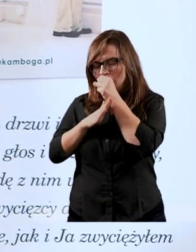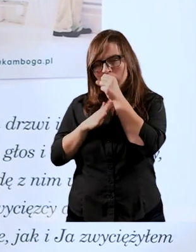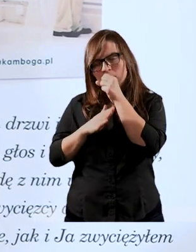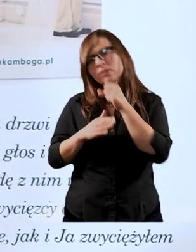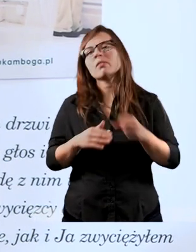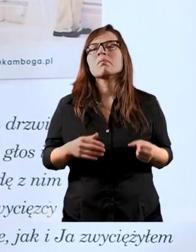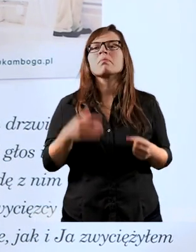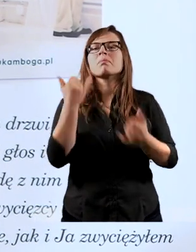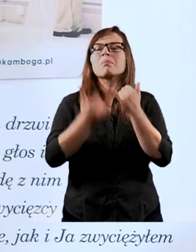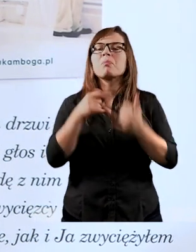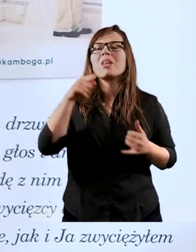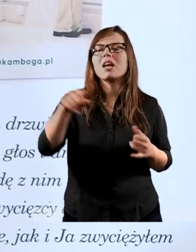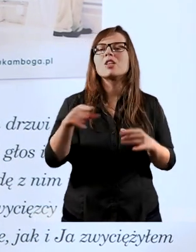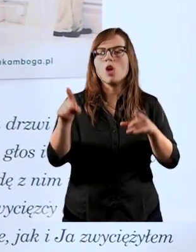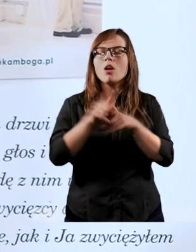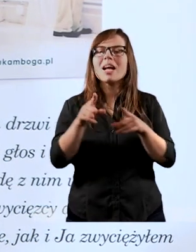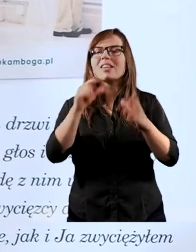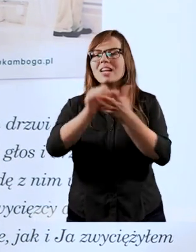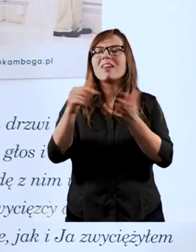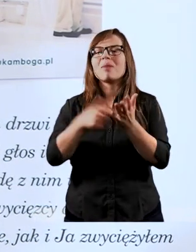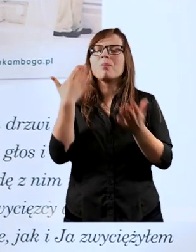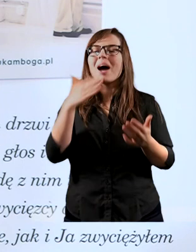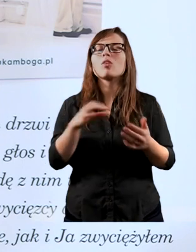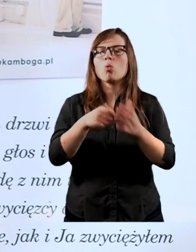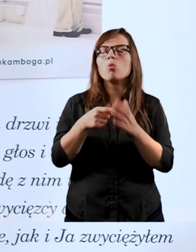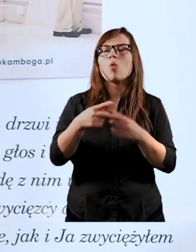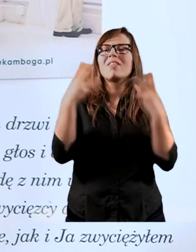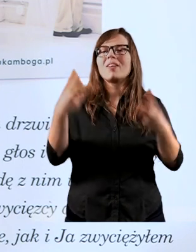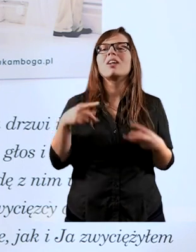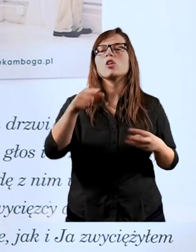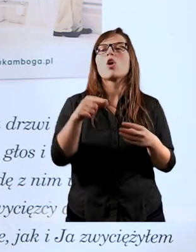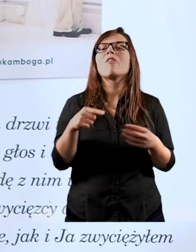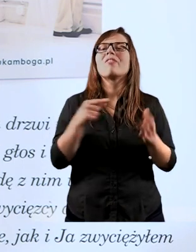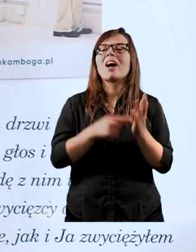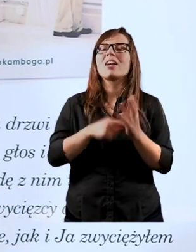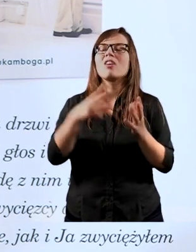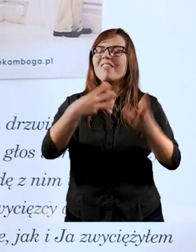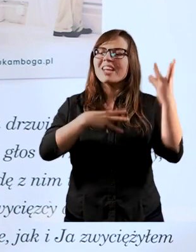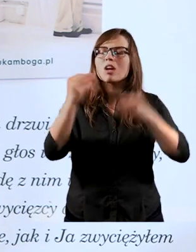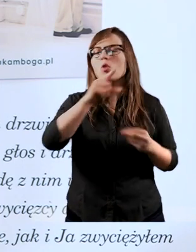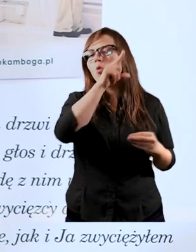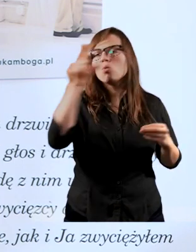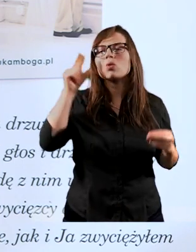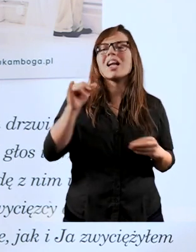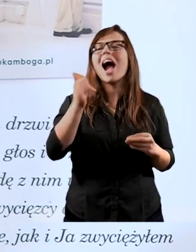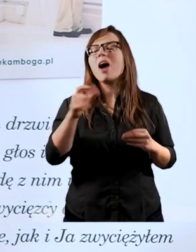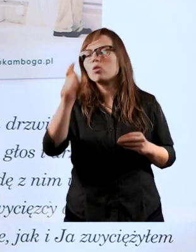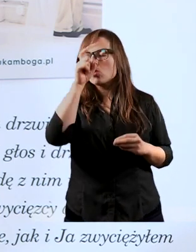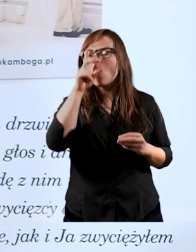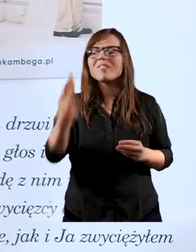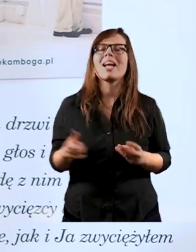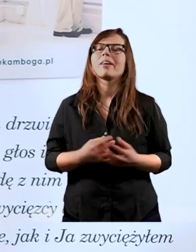Jeżeli ktoś potrafi, bo to też jest bardzo kluczowe. Nieraz, i myślę, że dotyczy to większości ludzi, my jako